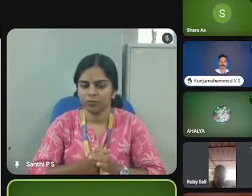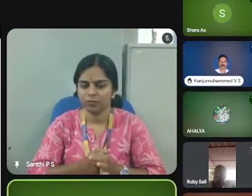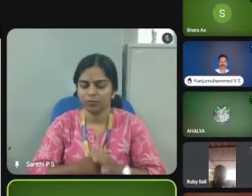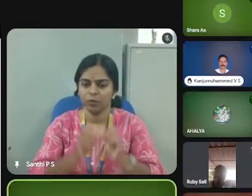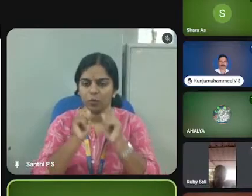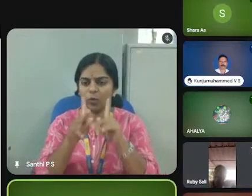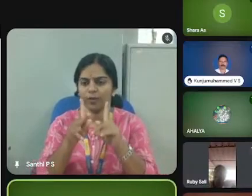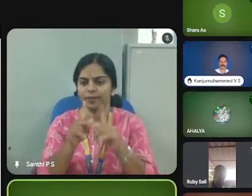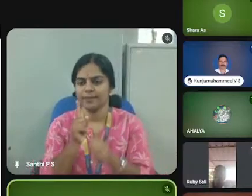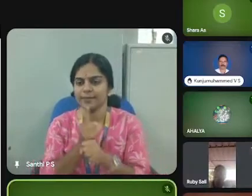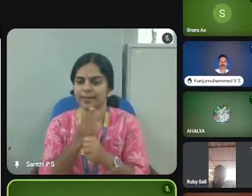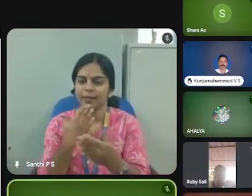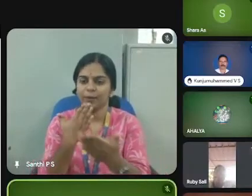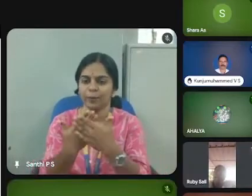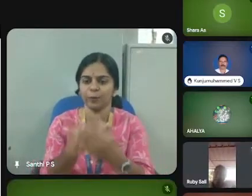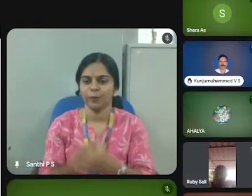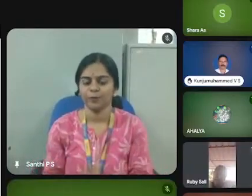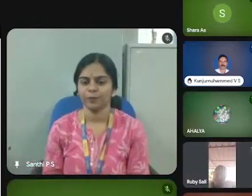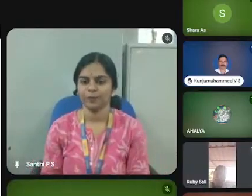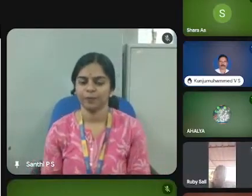ഓക്കെ മാം, താങ്ക് യു.